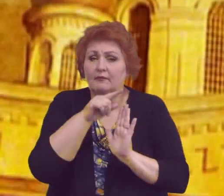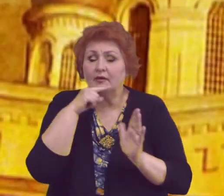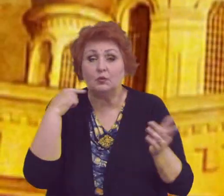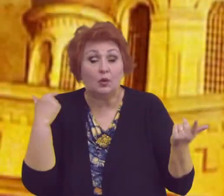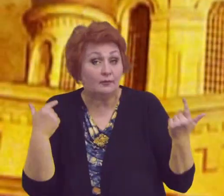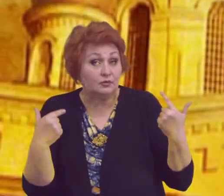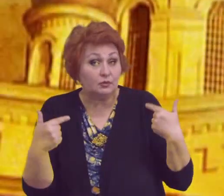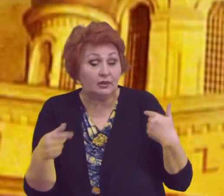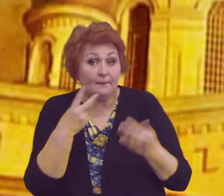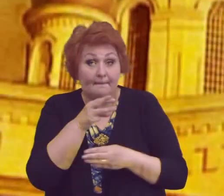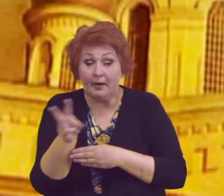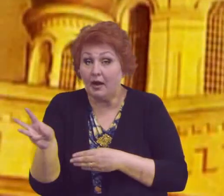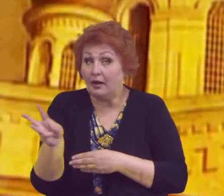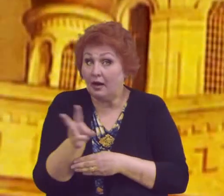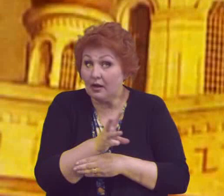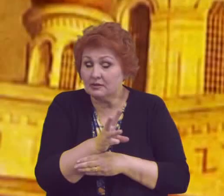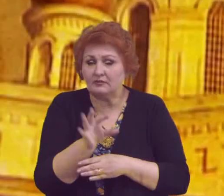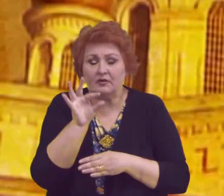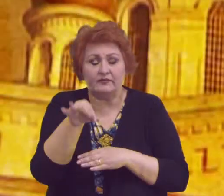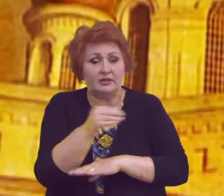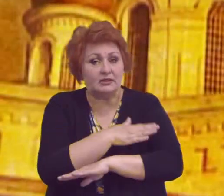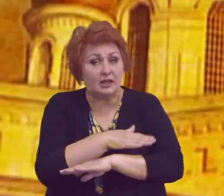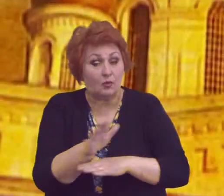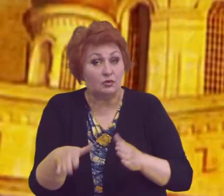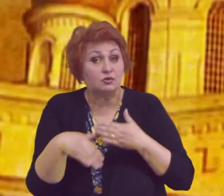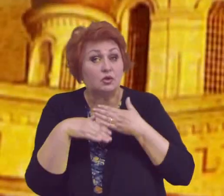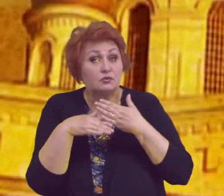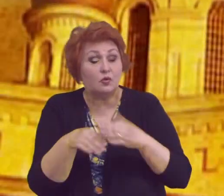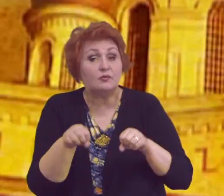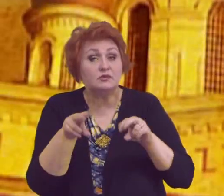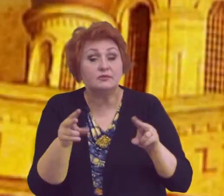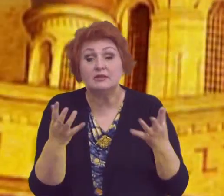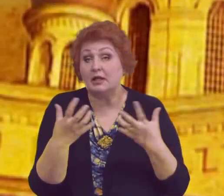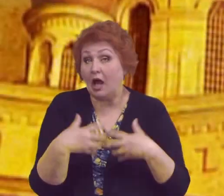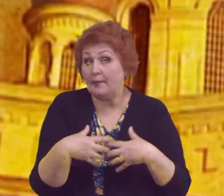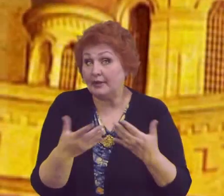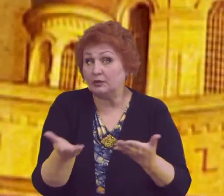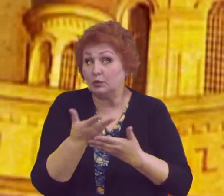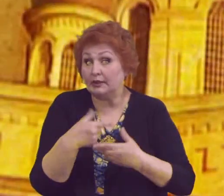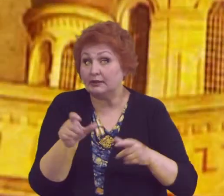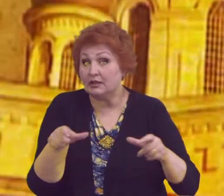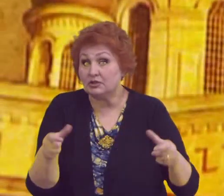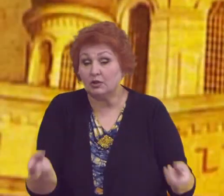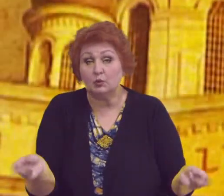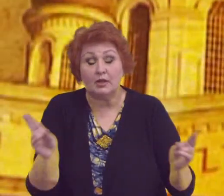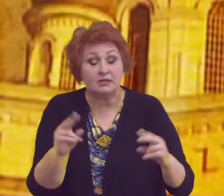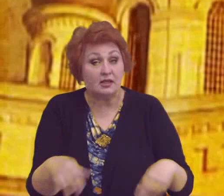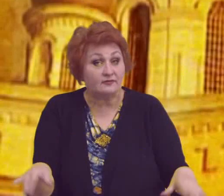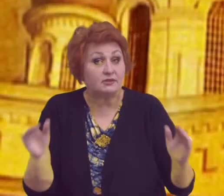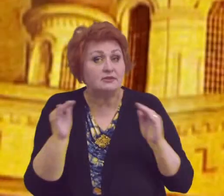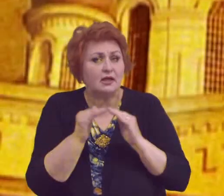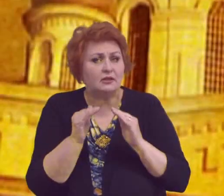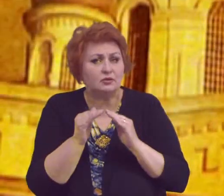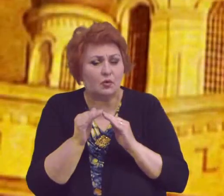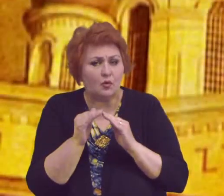других церквях, трансляция богослужения велась на улицу с помощью аудиоаппаратуры. И наши прихожане, оставшиеся дома,